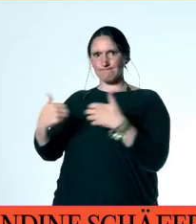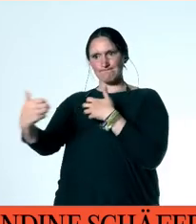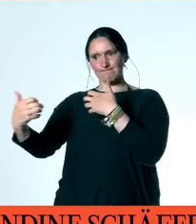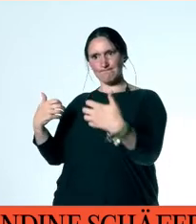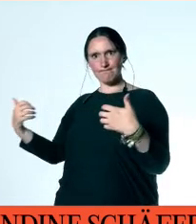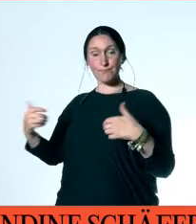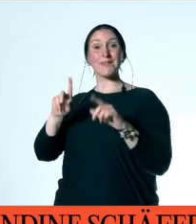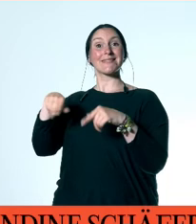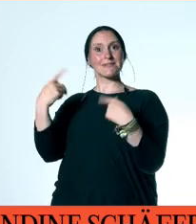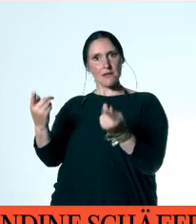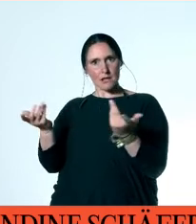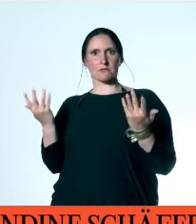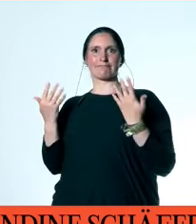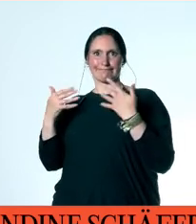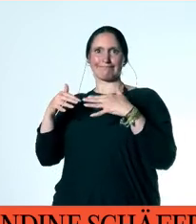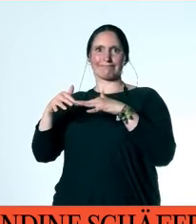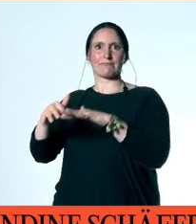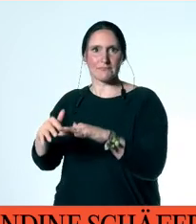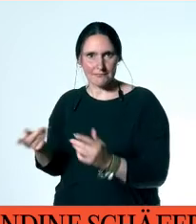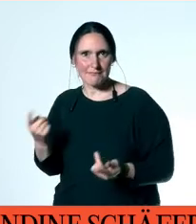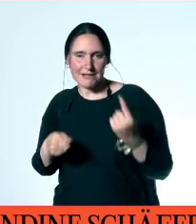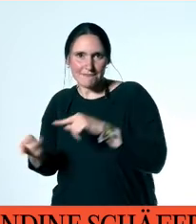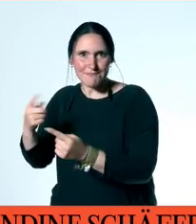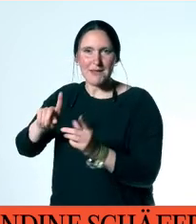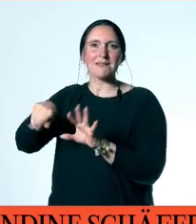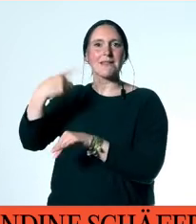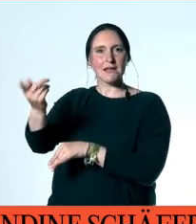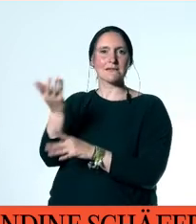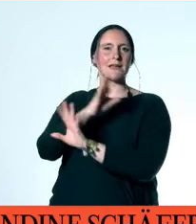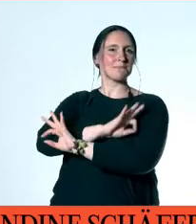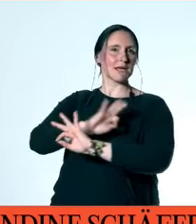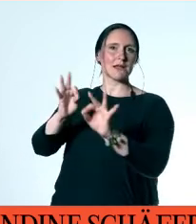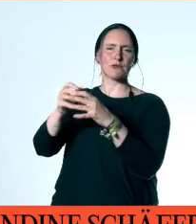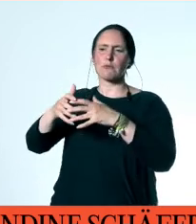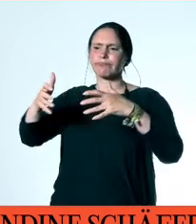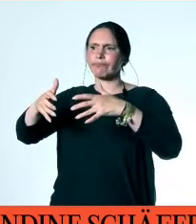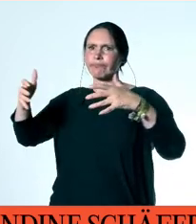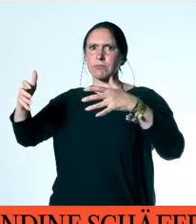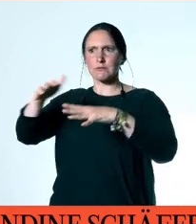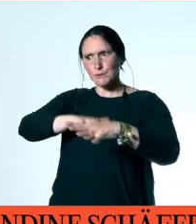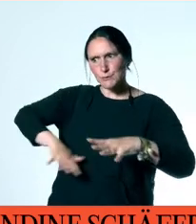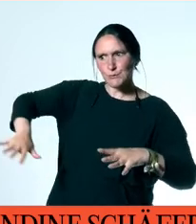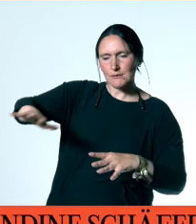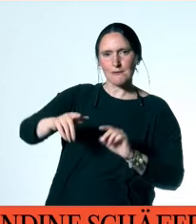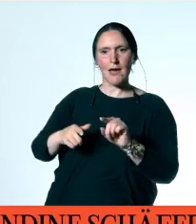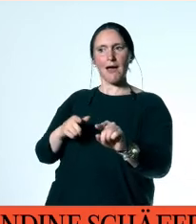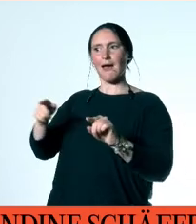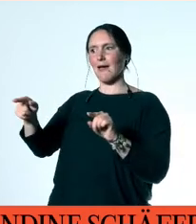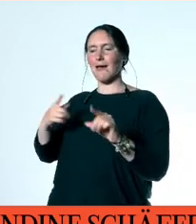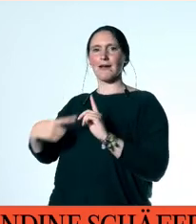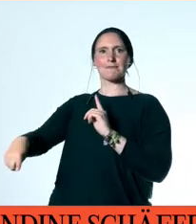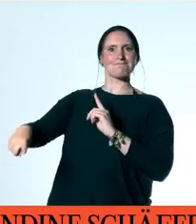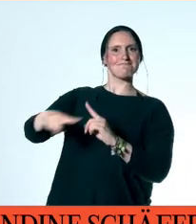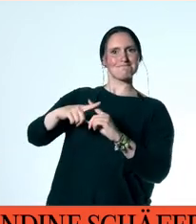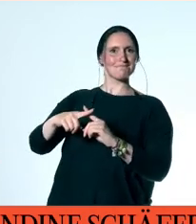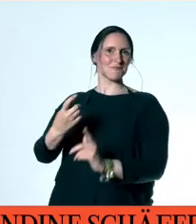Verwirrung, Vernetzung, Entanglement sind ein Teil der Arbeit. Und man versucht vielleicht von Zeit zu Zeit, sich da rauszuziehen, um